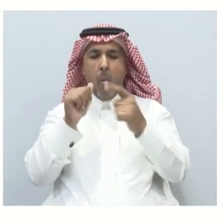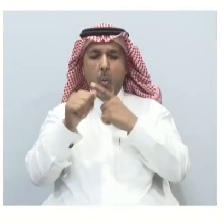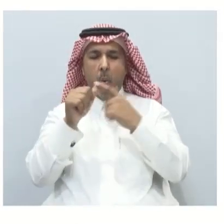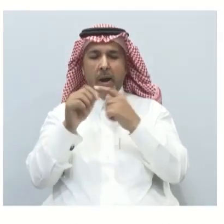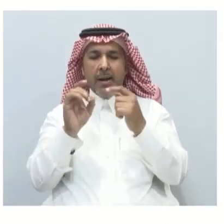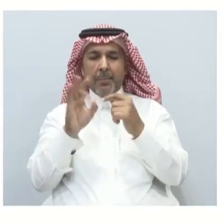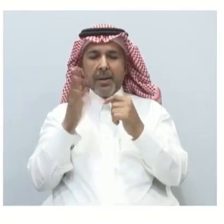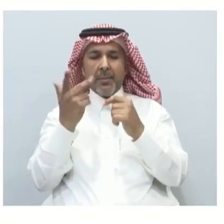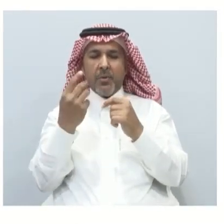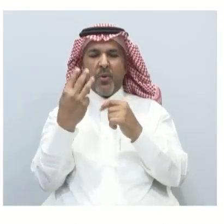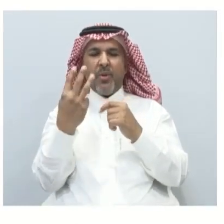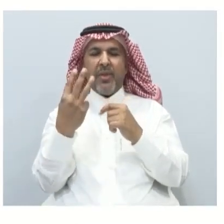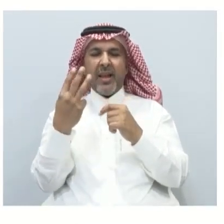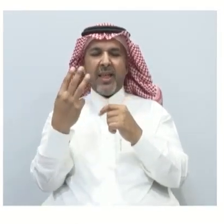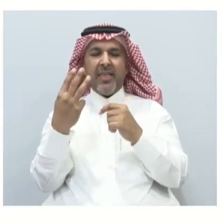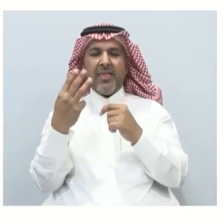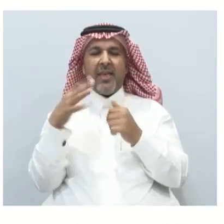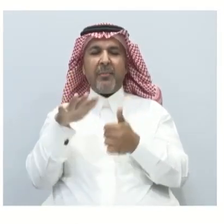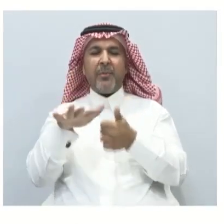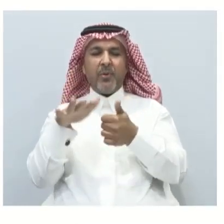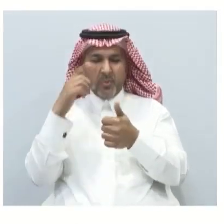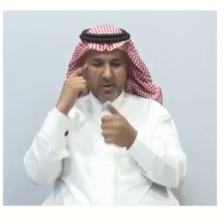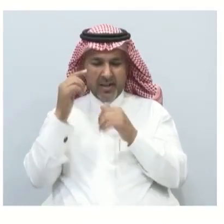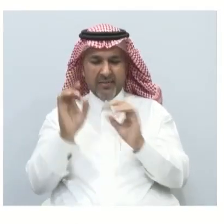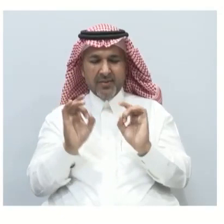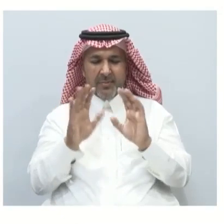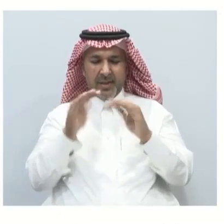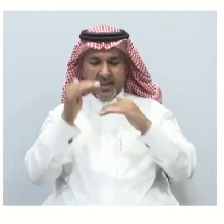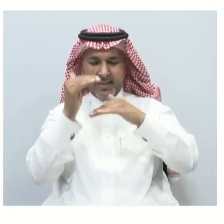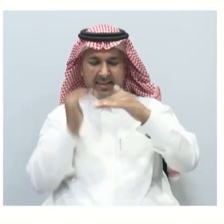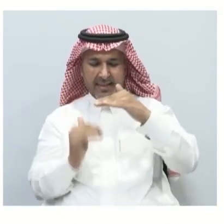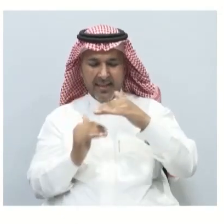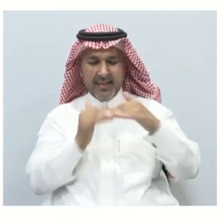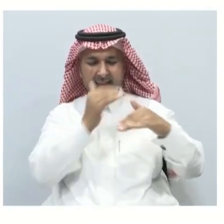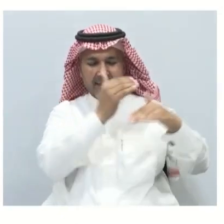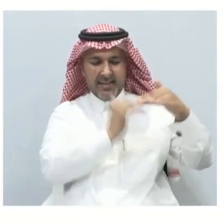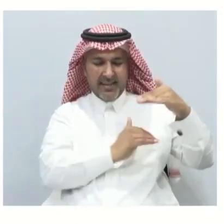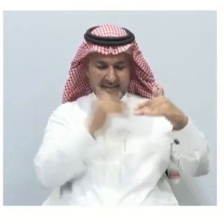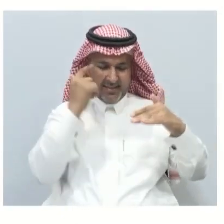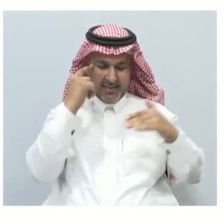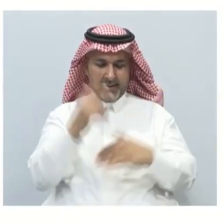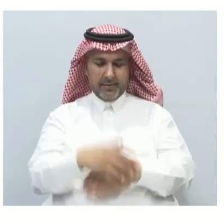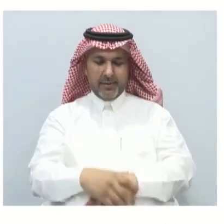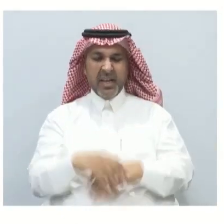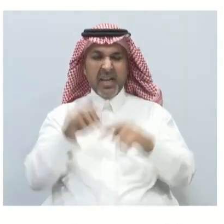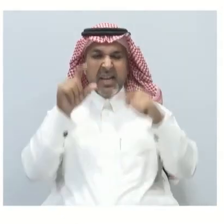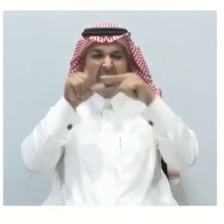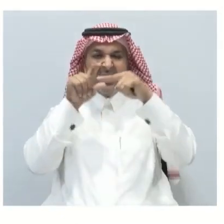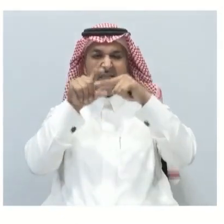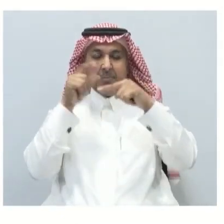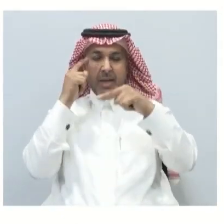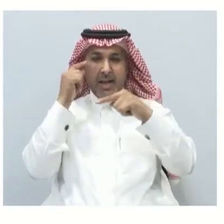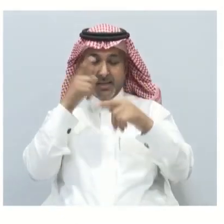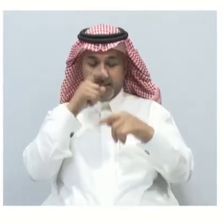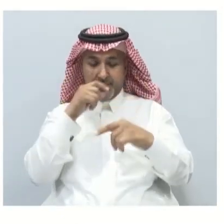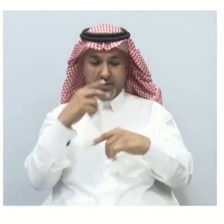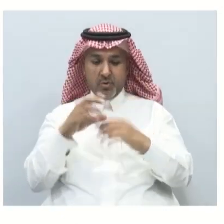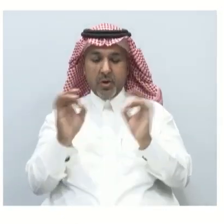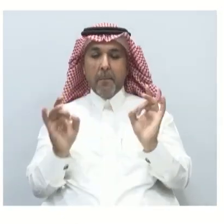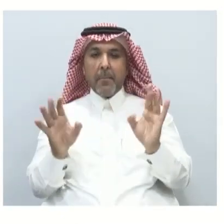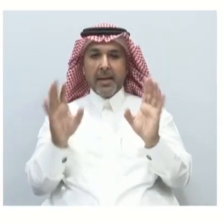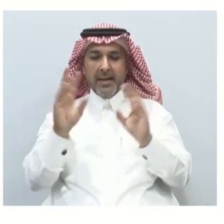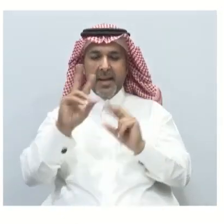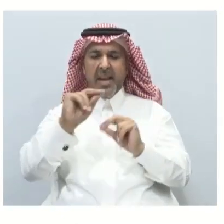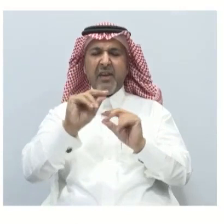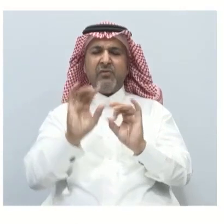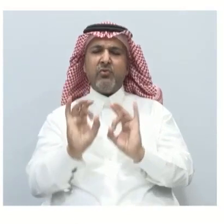و200 ال راح اقسم الطرفين على 3 ملاين و200 ال بهذا الشكل هذه تروح مع